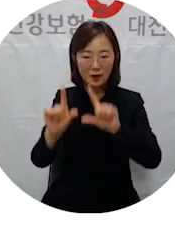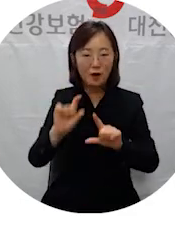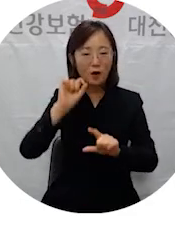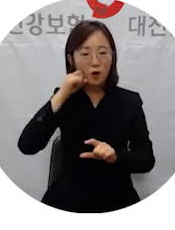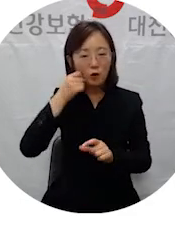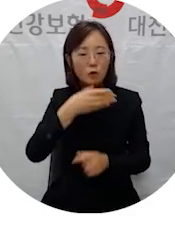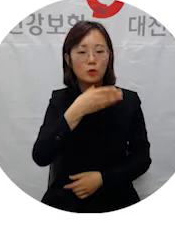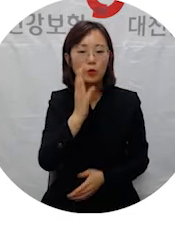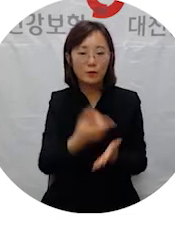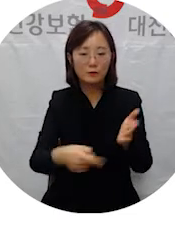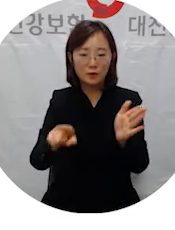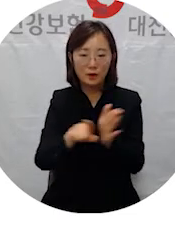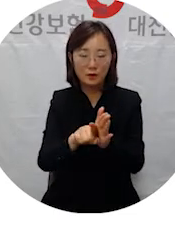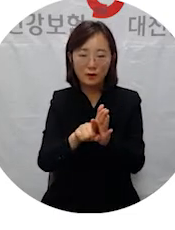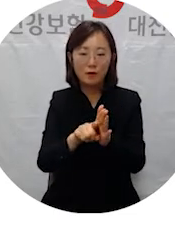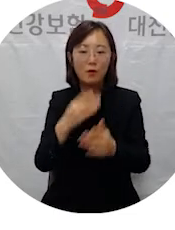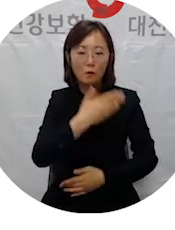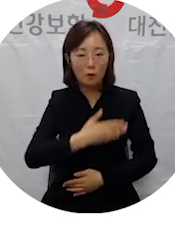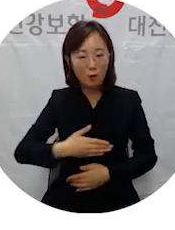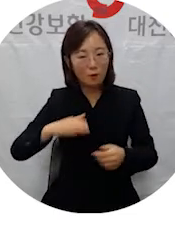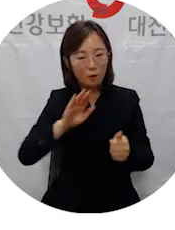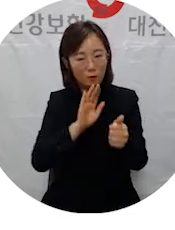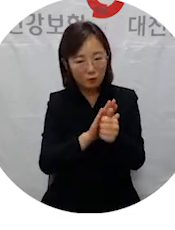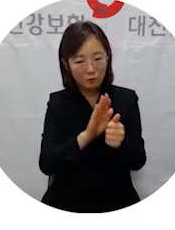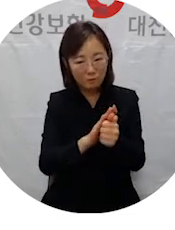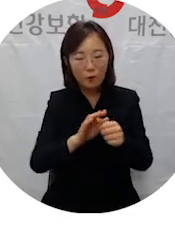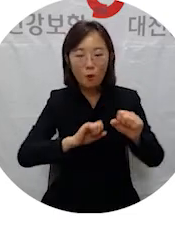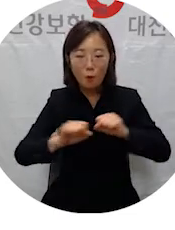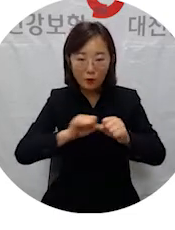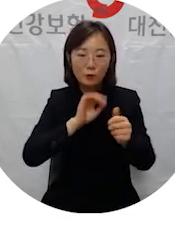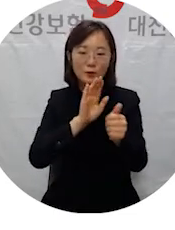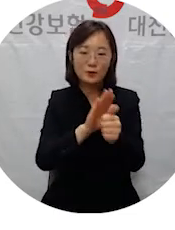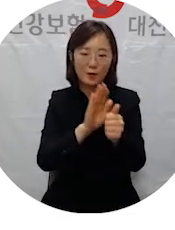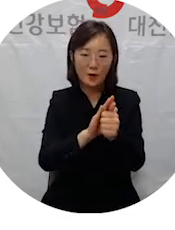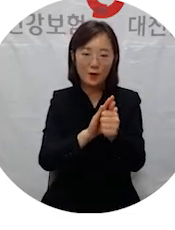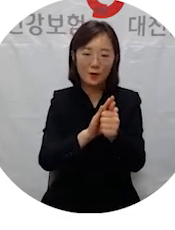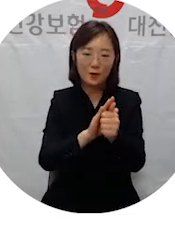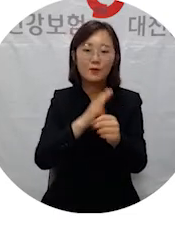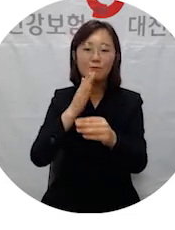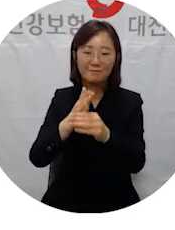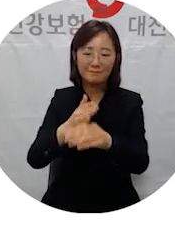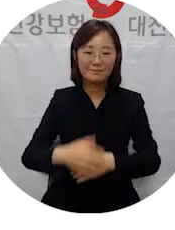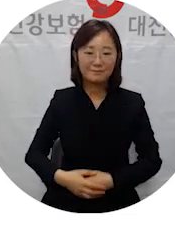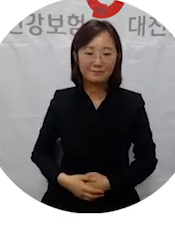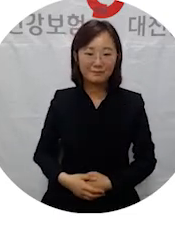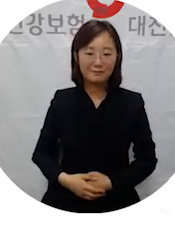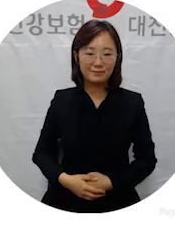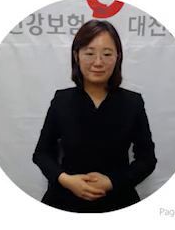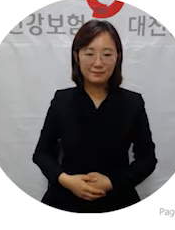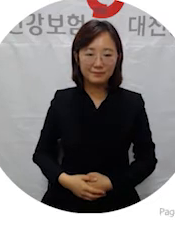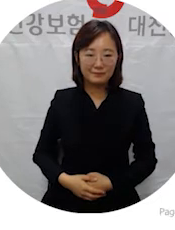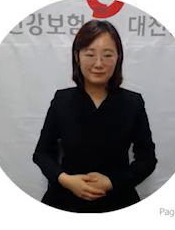및 가사활동 지원을 통해 노후의 건강한 삶을 지원하고 있습니다.